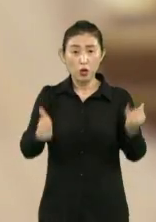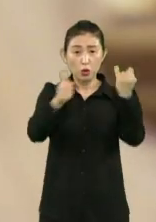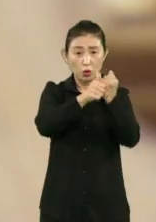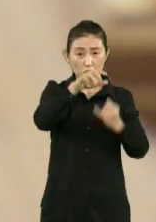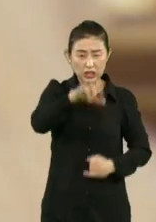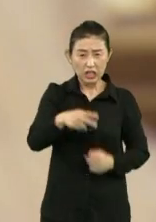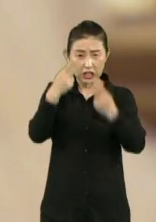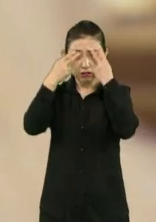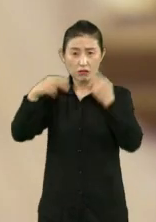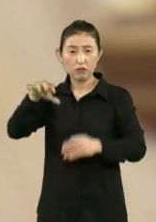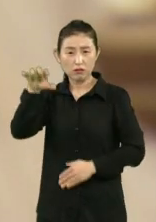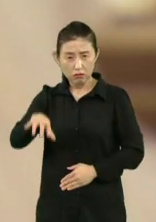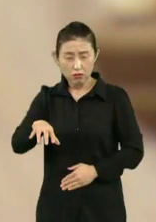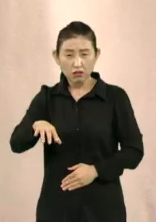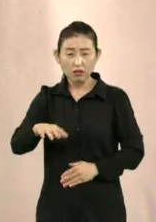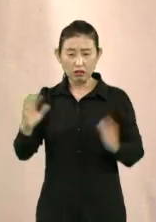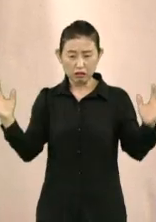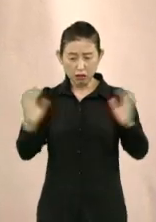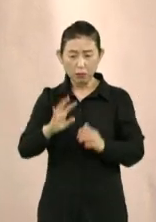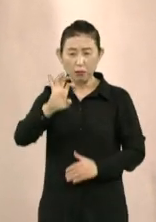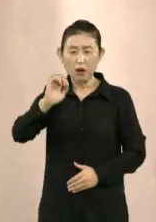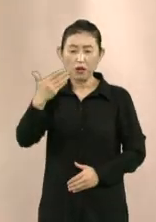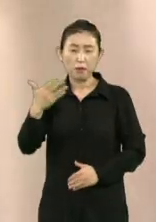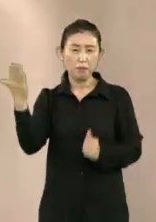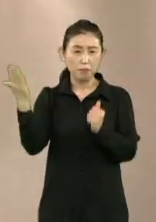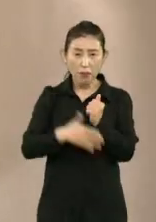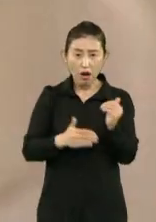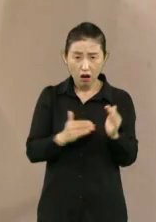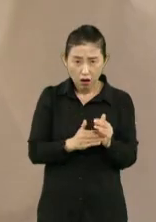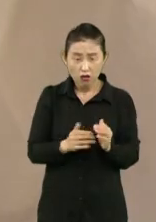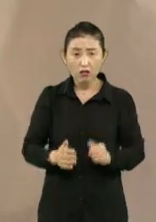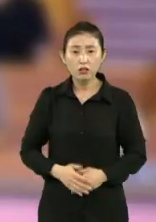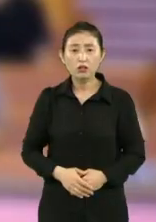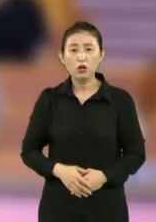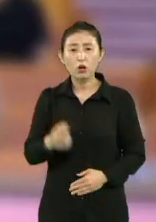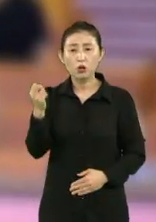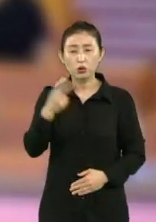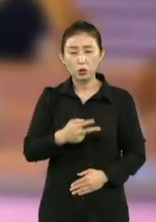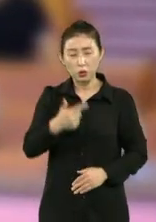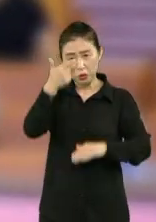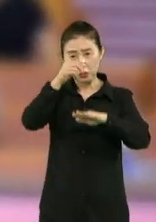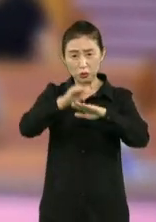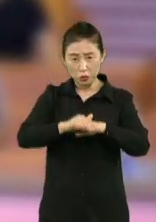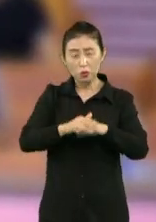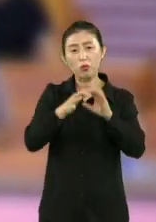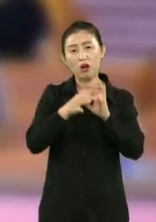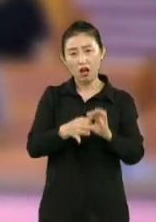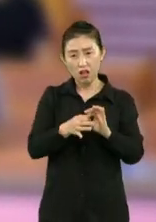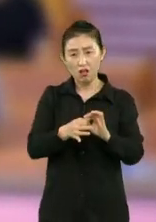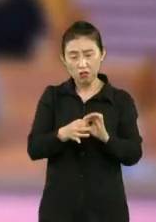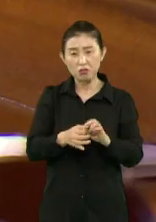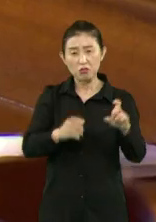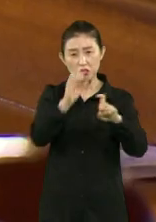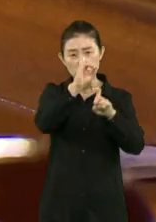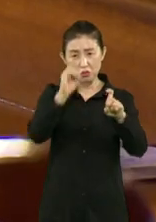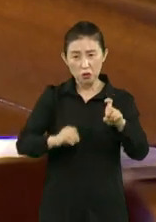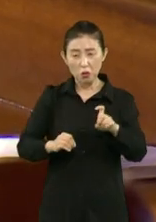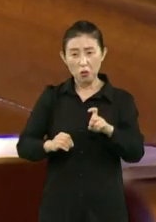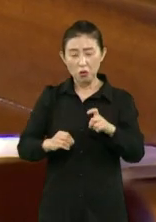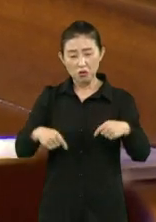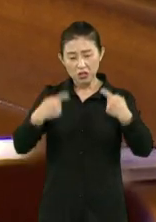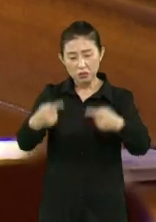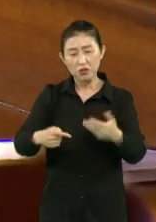결혼식장과 장례식장은 49명 이하로 종교시설은 수용인원의 10% 내 19명까지 참석이